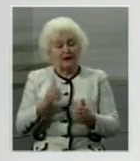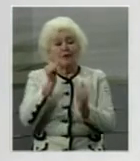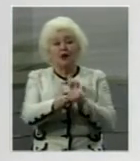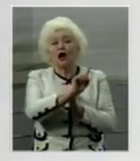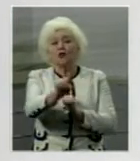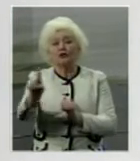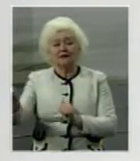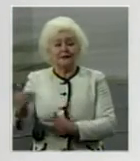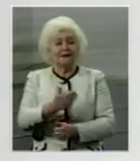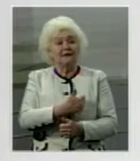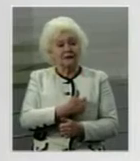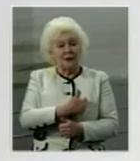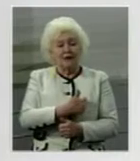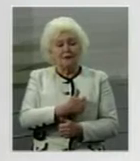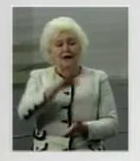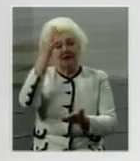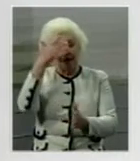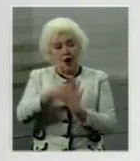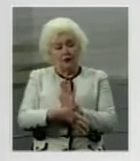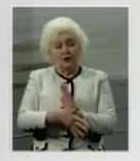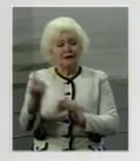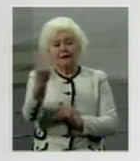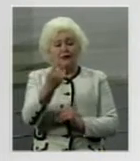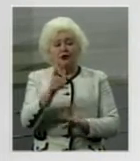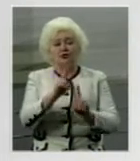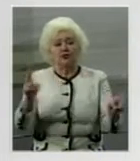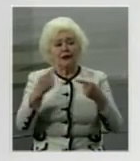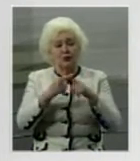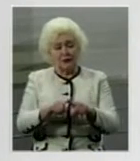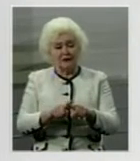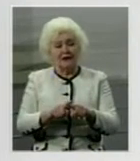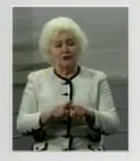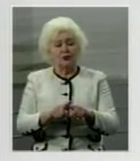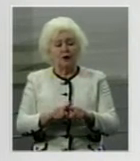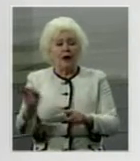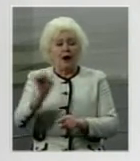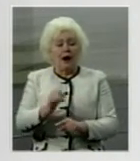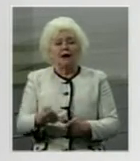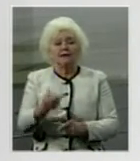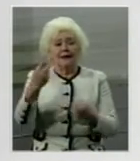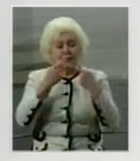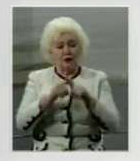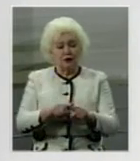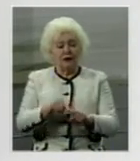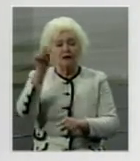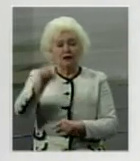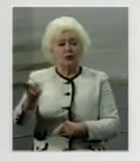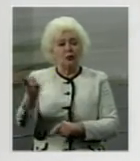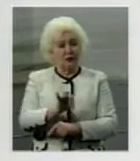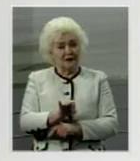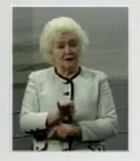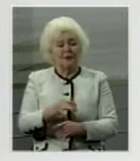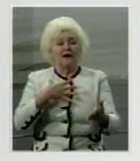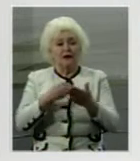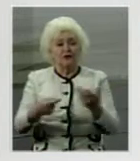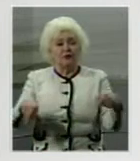із них намагається оволодіти не лише однією якоюсь технікою, а декількома технікуми. Тому і